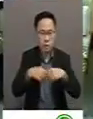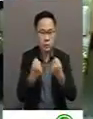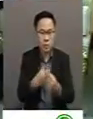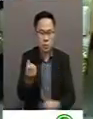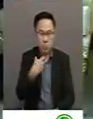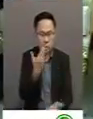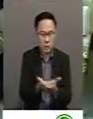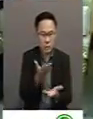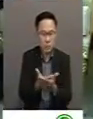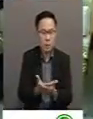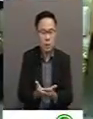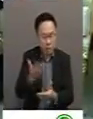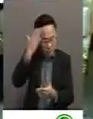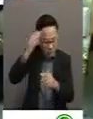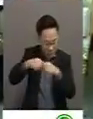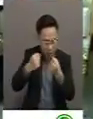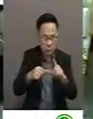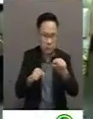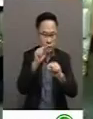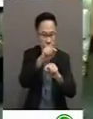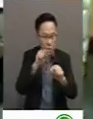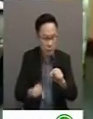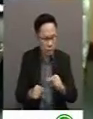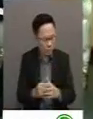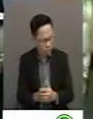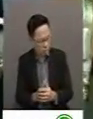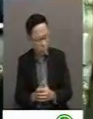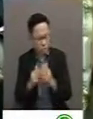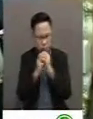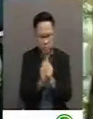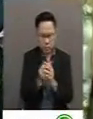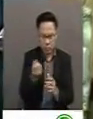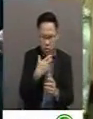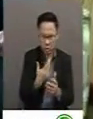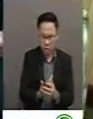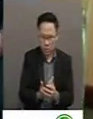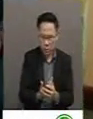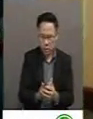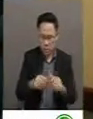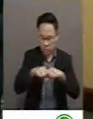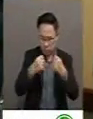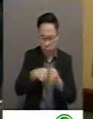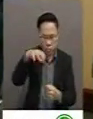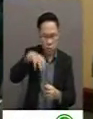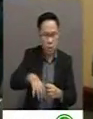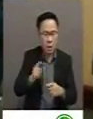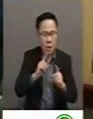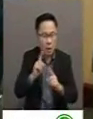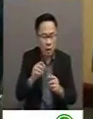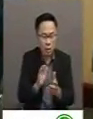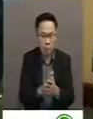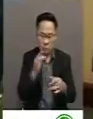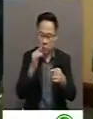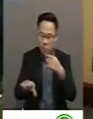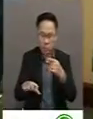าคมกลับคิดค่าในหน้าในการลงทุน 20% ซึ่งนักธุรกิจคนนี้ค่ะรวมถึงที่ตั้งของสมาคมก็ชี้แจงนะคะว่า